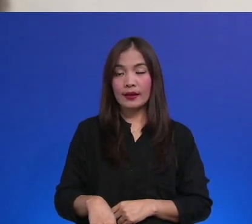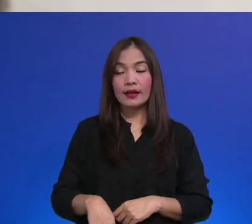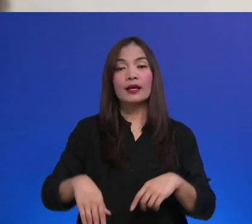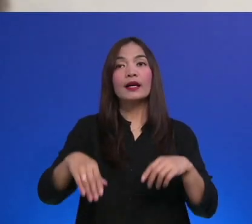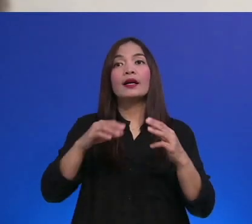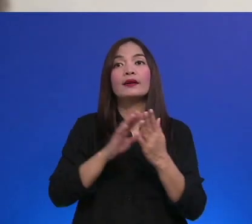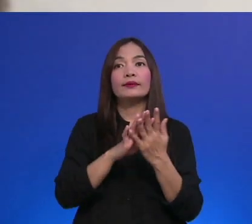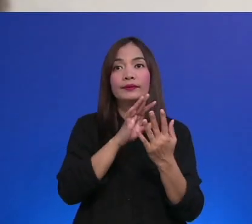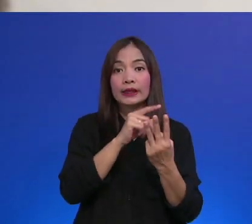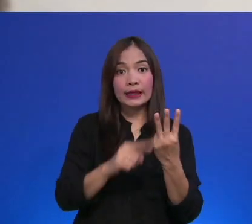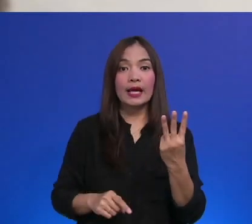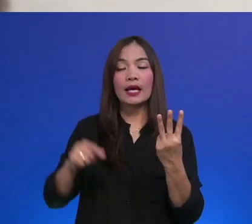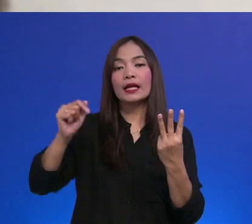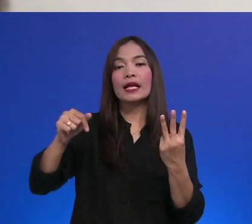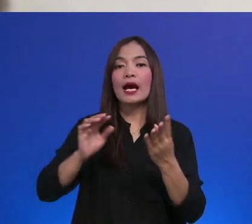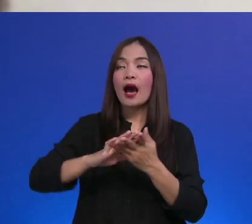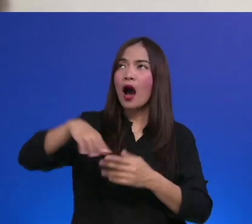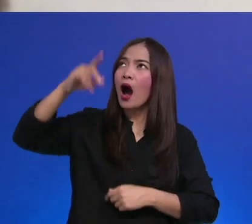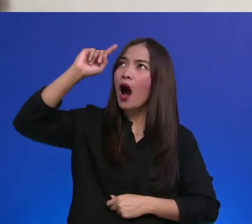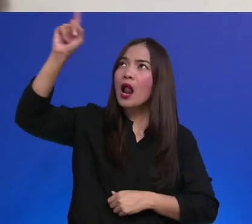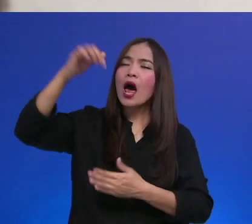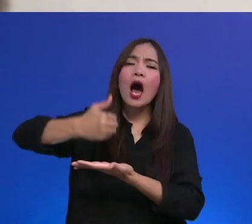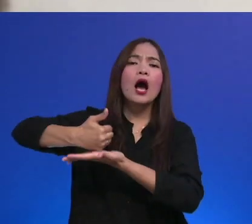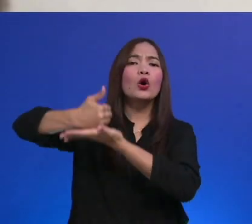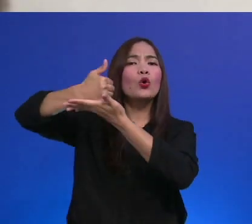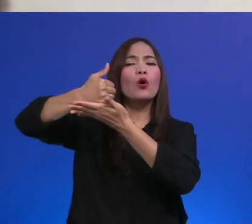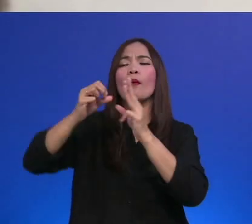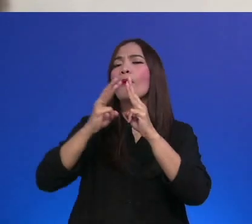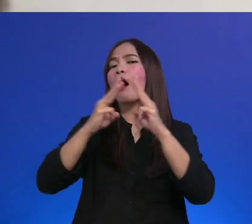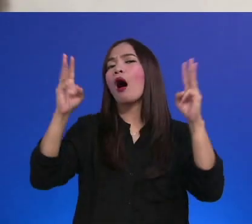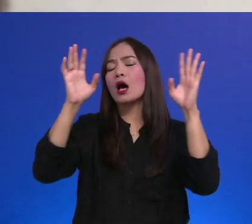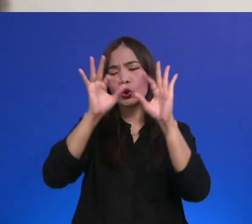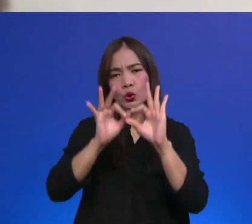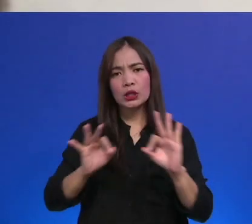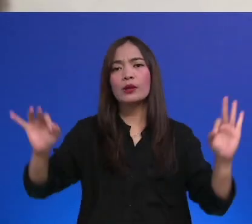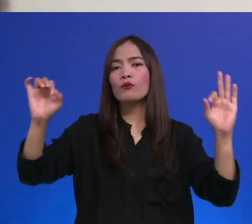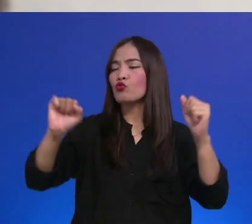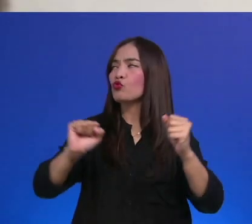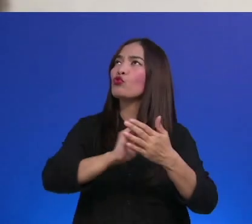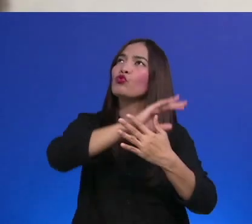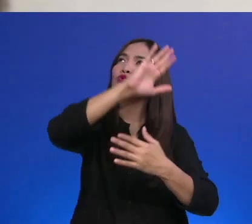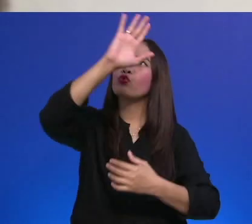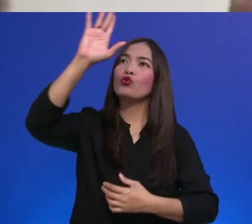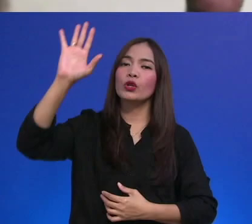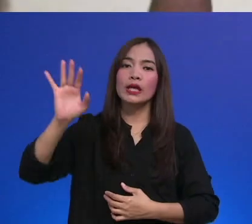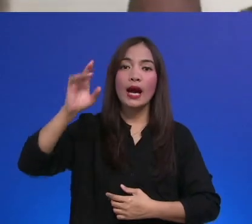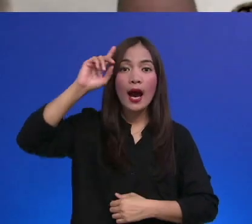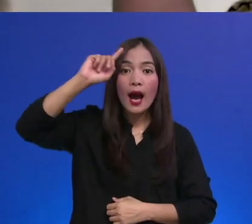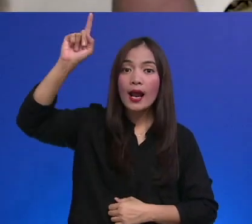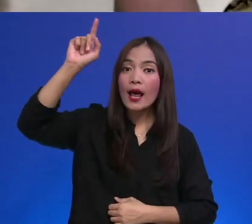Allah Agung Mulia maha suci Allah